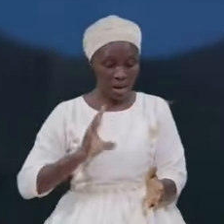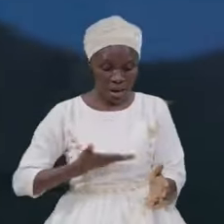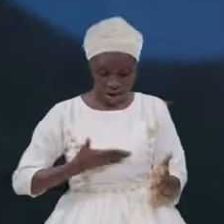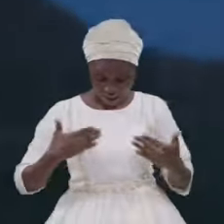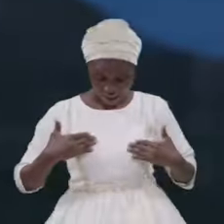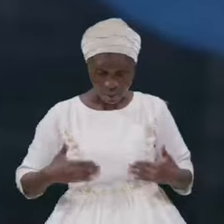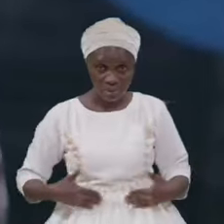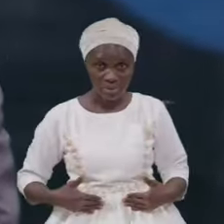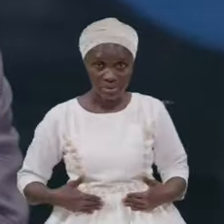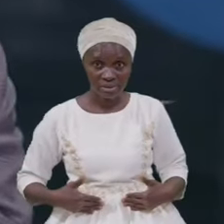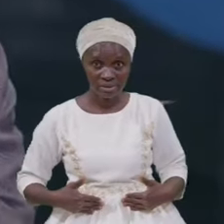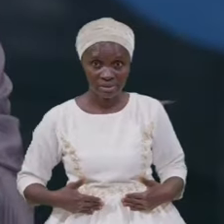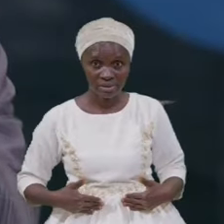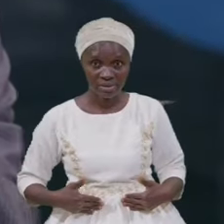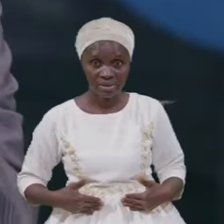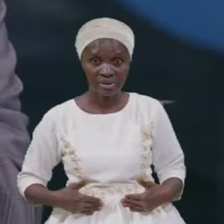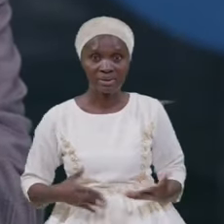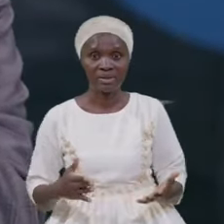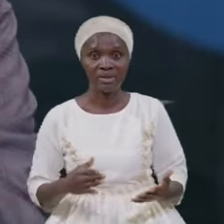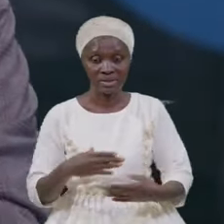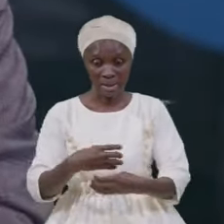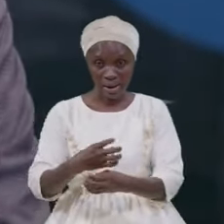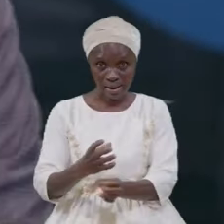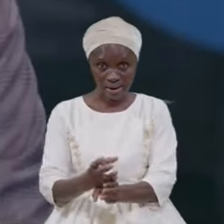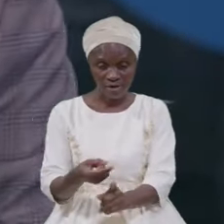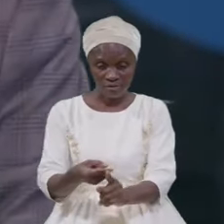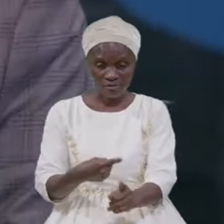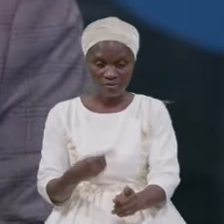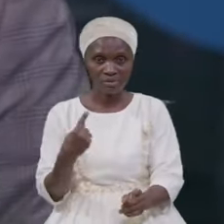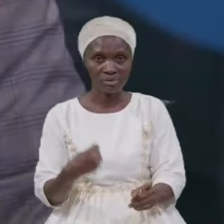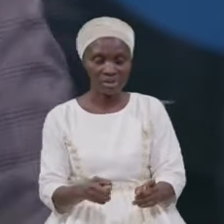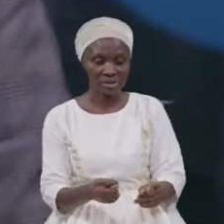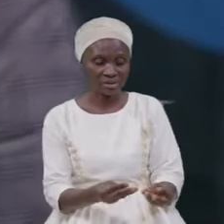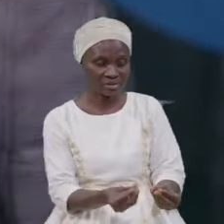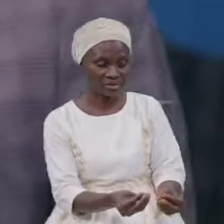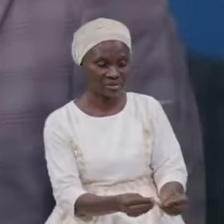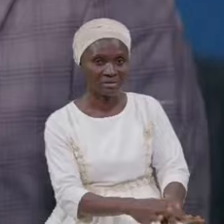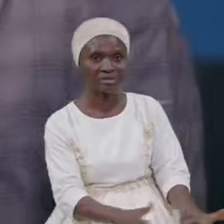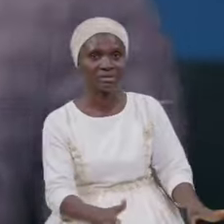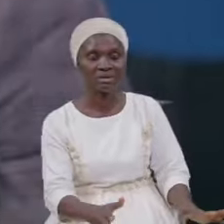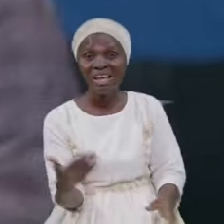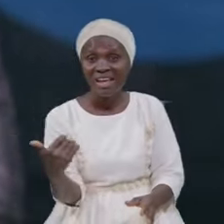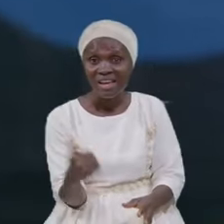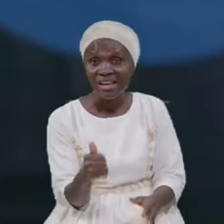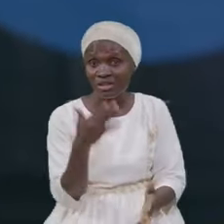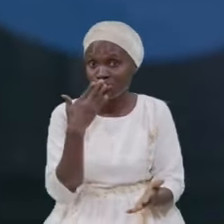est fait de la poussière. Un bon scientifique te le dira.